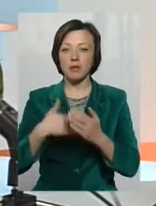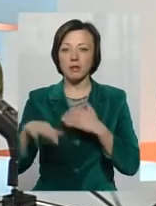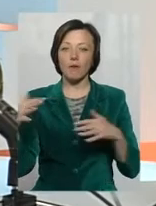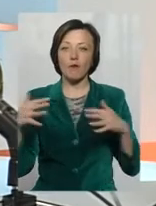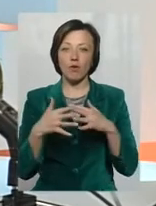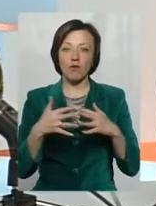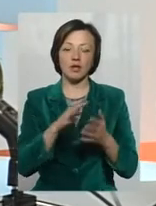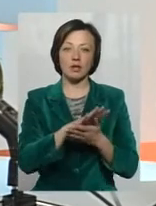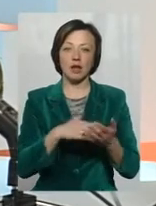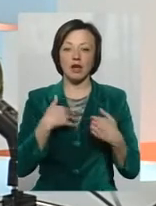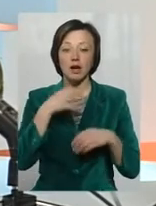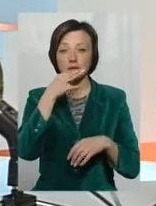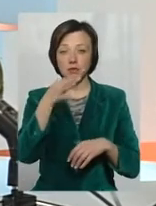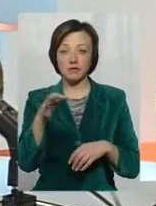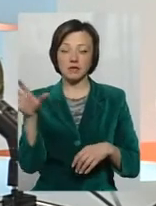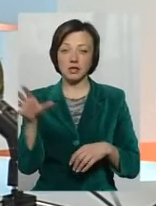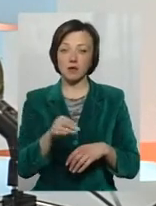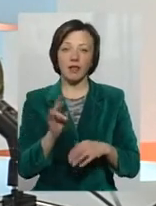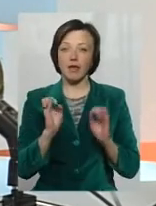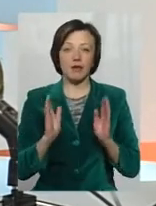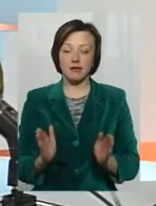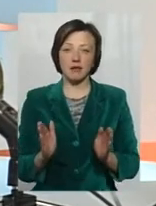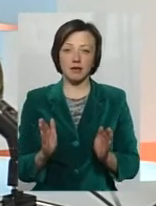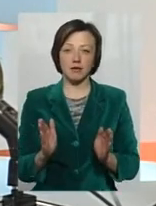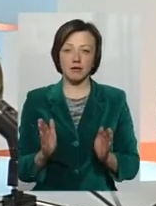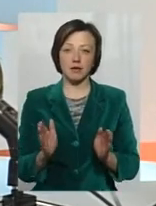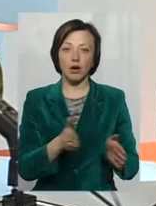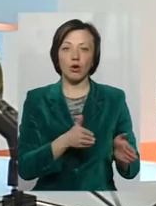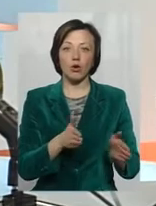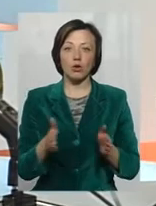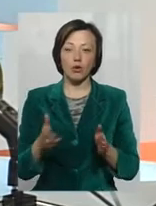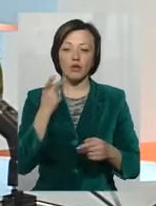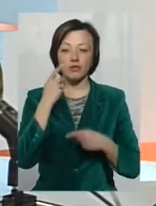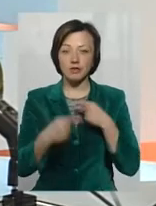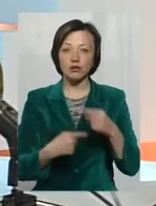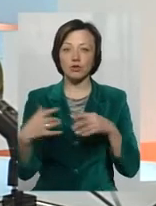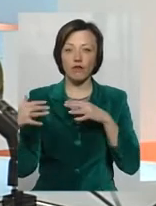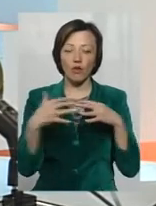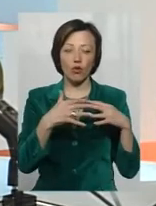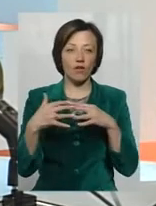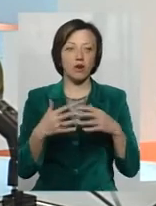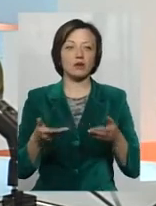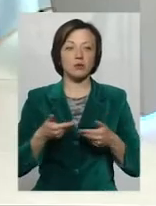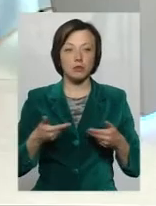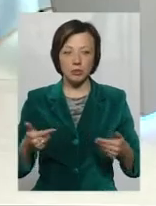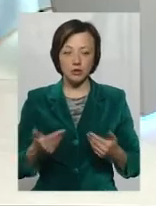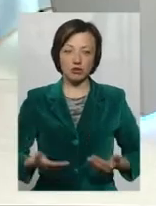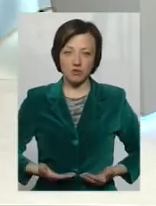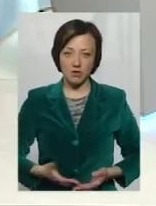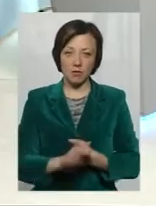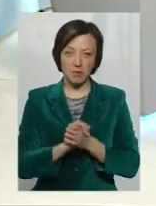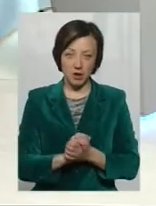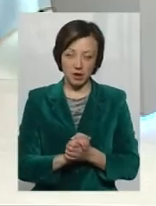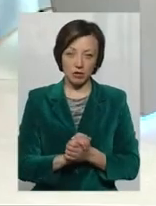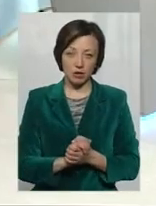далі. Ну, ми ж всім говорили, що ми ж не тільки готові вічно воювати, ми ще ж і живемо мирним